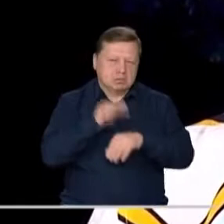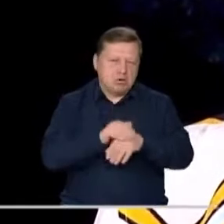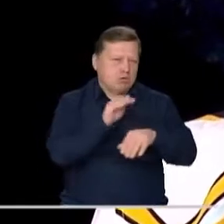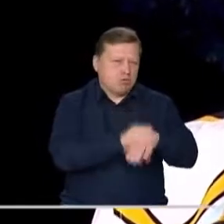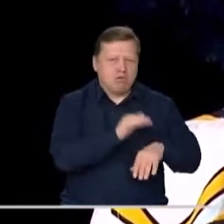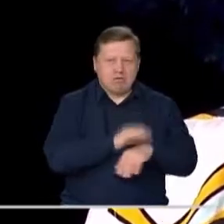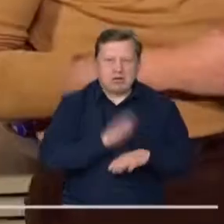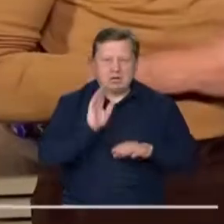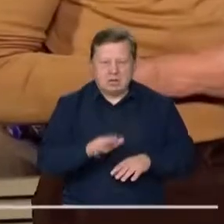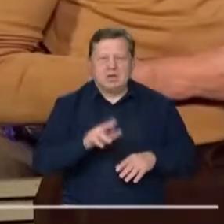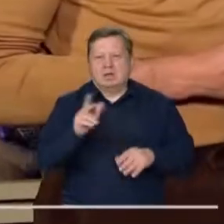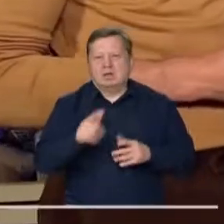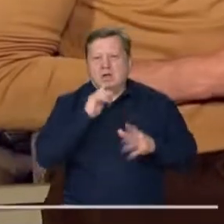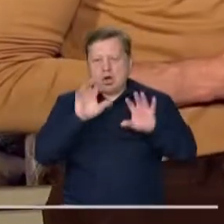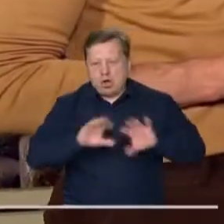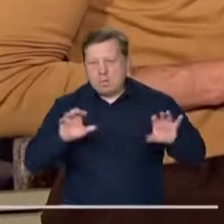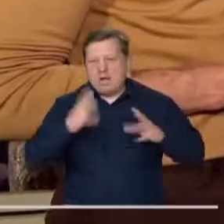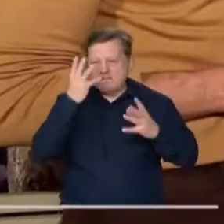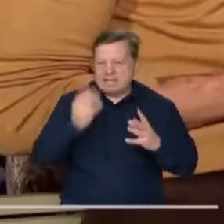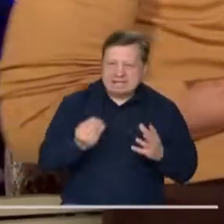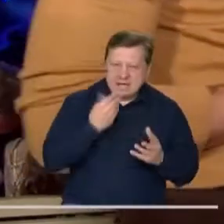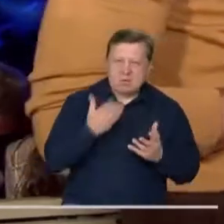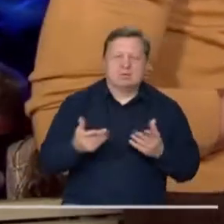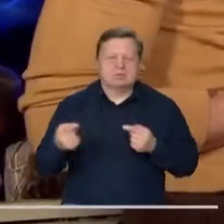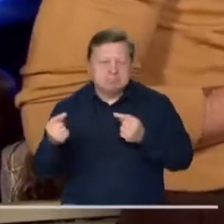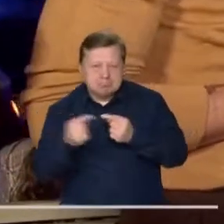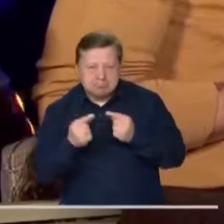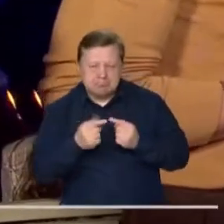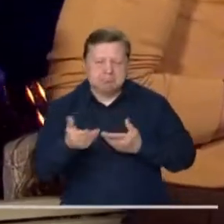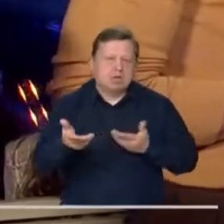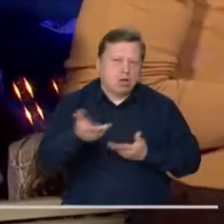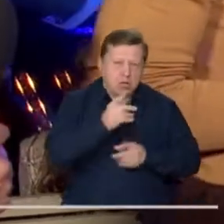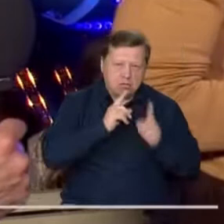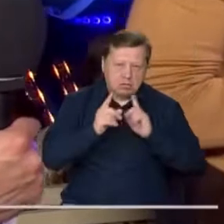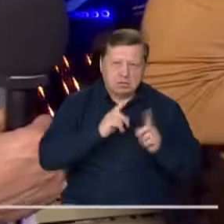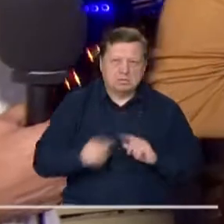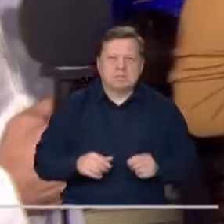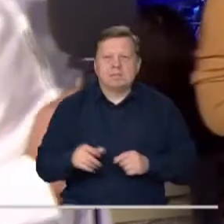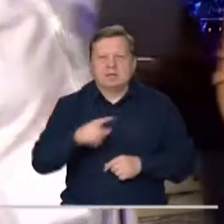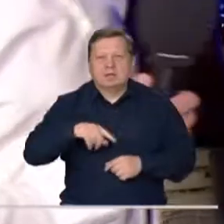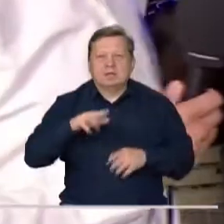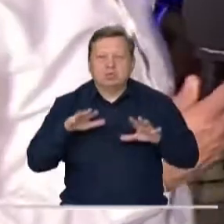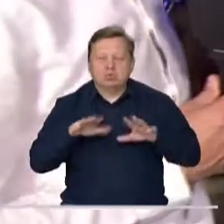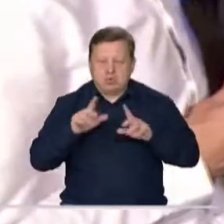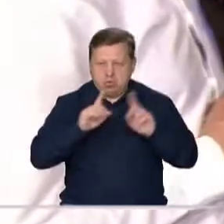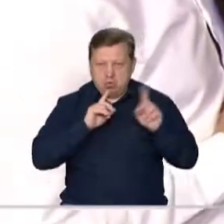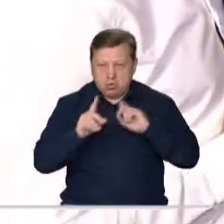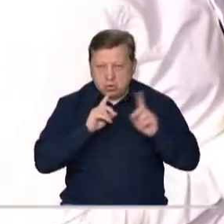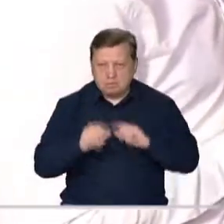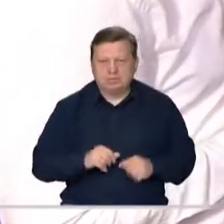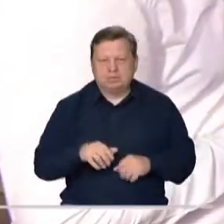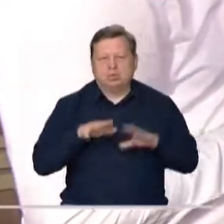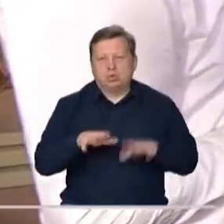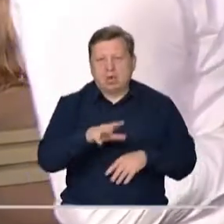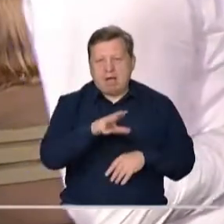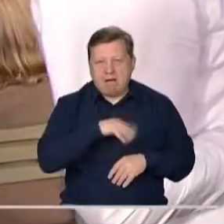od kompozycji po wizerunek, jak widać, wszystko jest spójne. Staramy się też ze sobą dużo rozmawiać, przebywamy ze sobą,